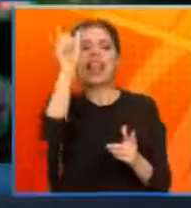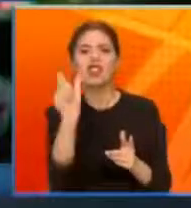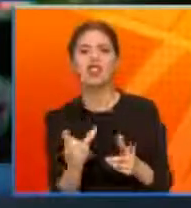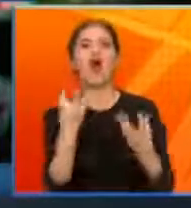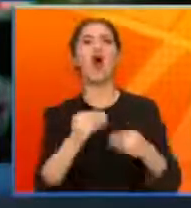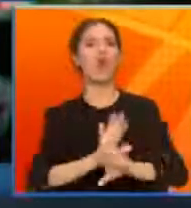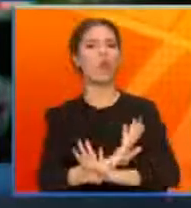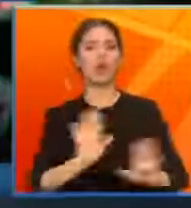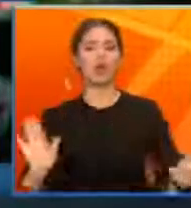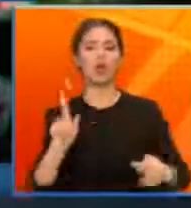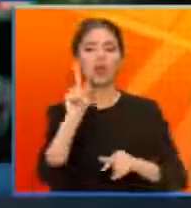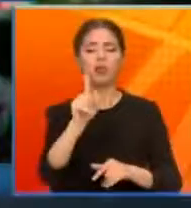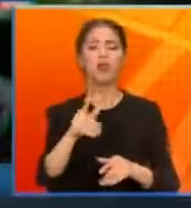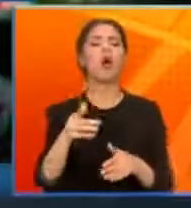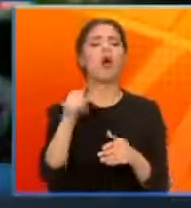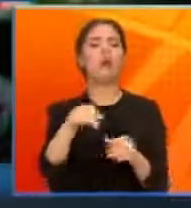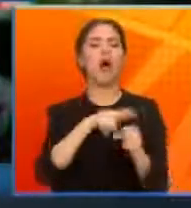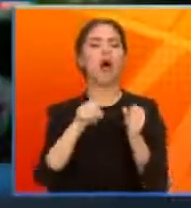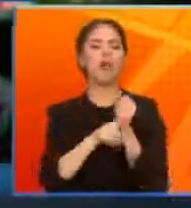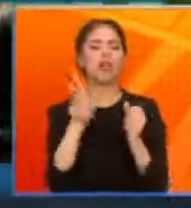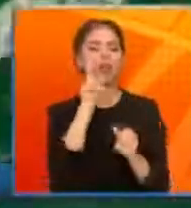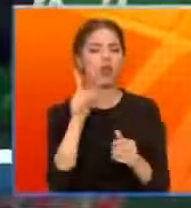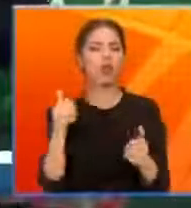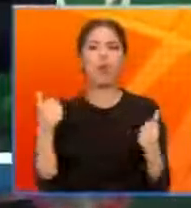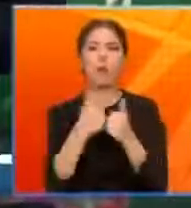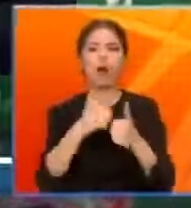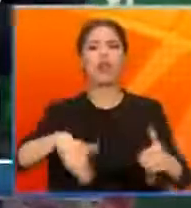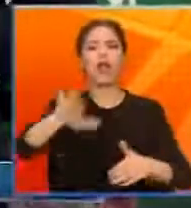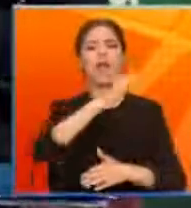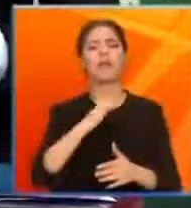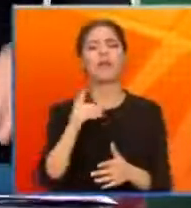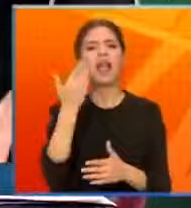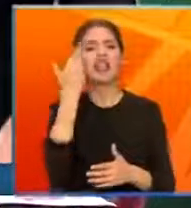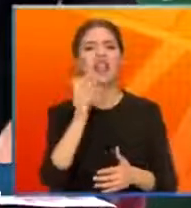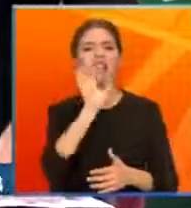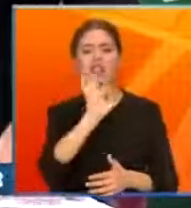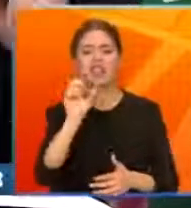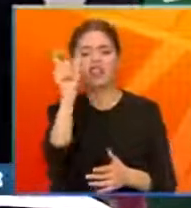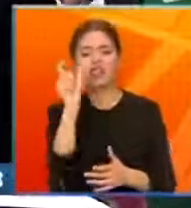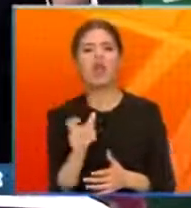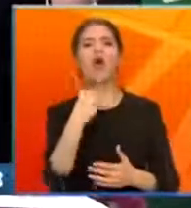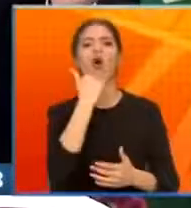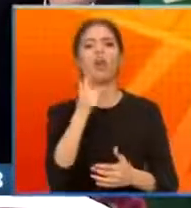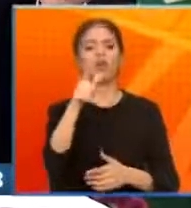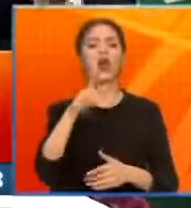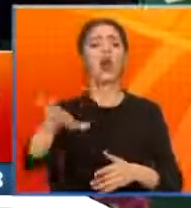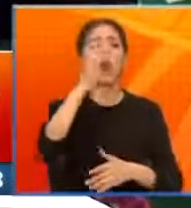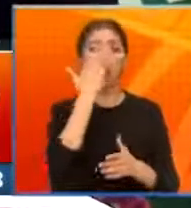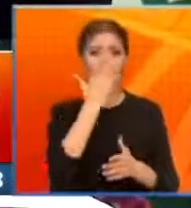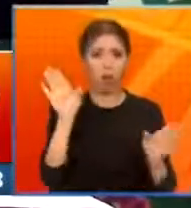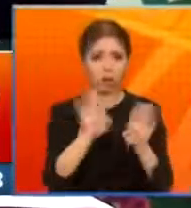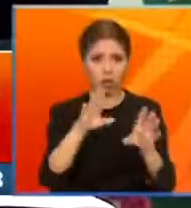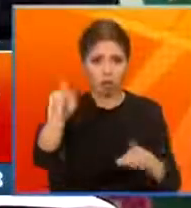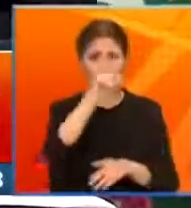yapılacak derbiler de dahil, bu notu ekleyelim. Tabii okulların tatil edildiği haberi duyulur duyulmaz herkes otogara koştu.